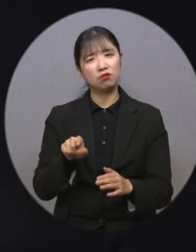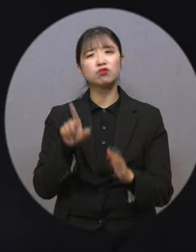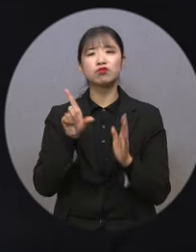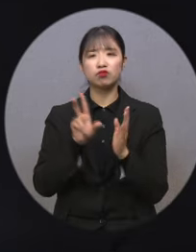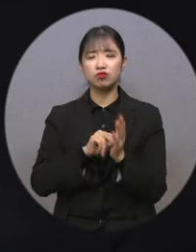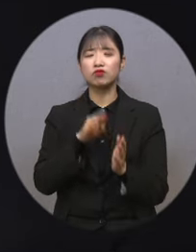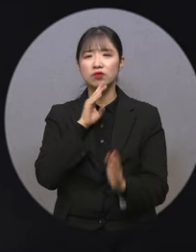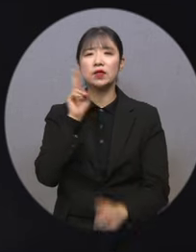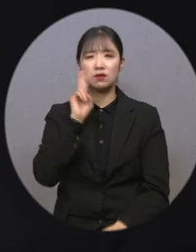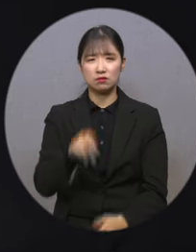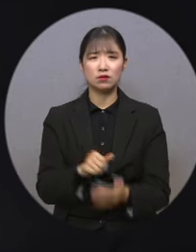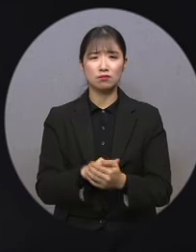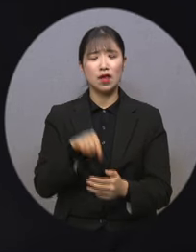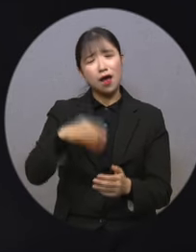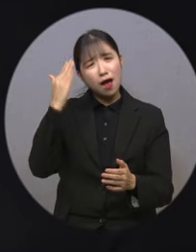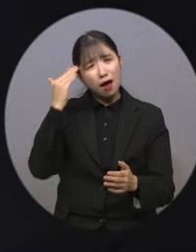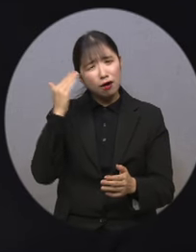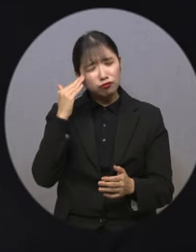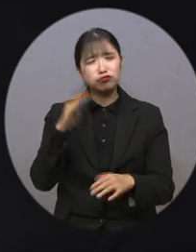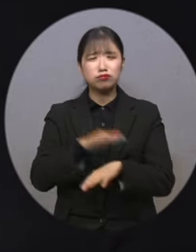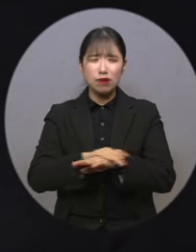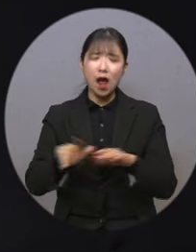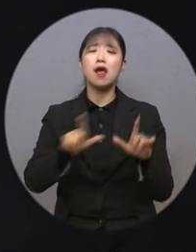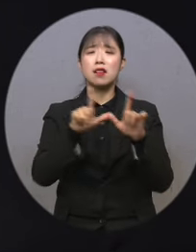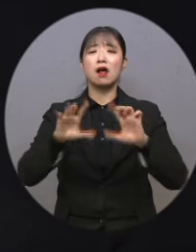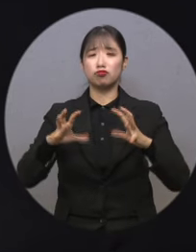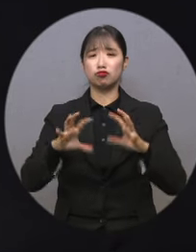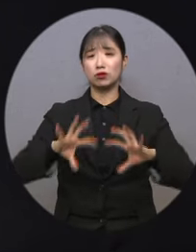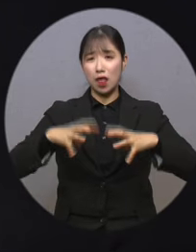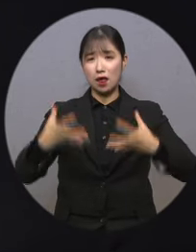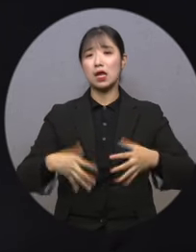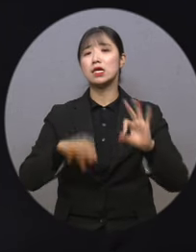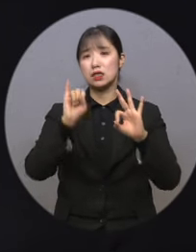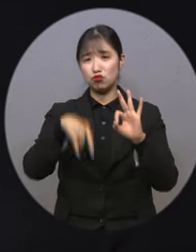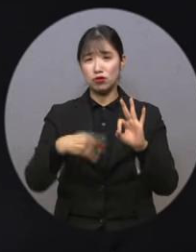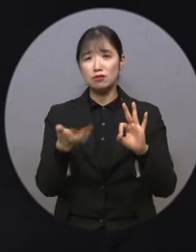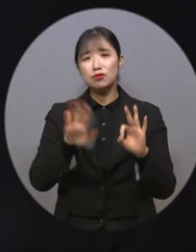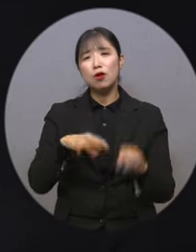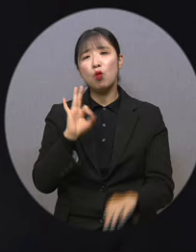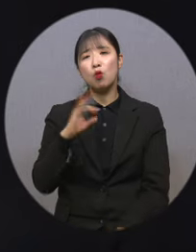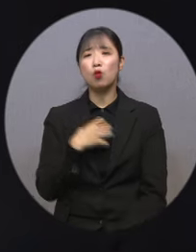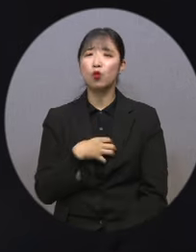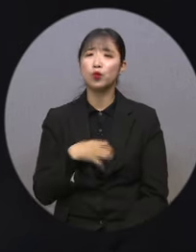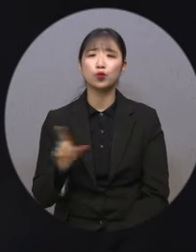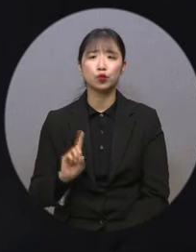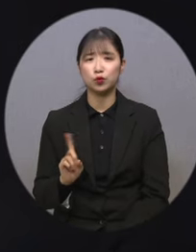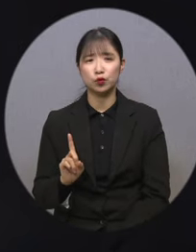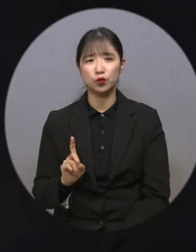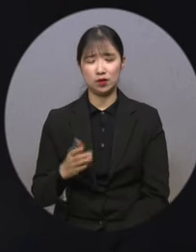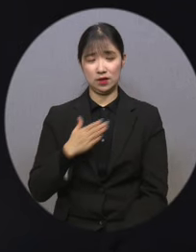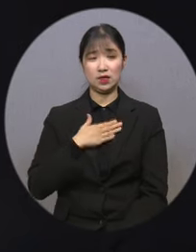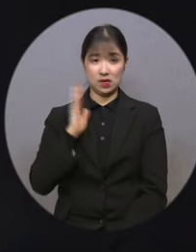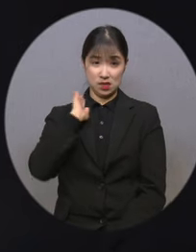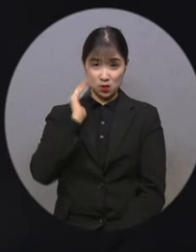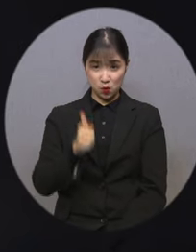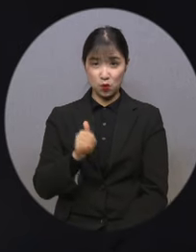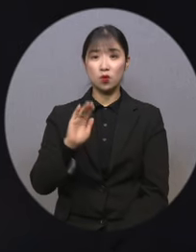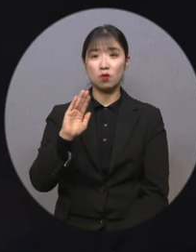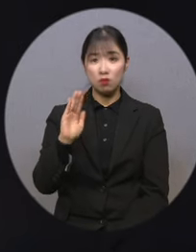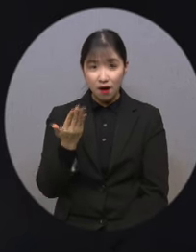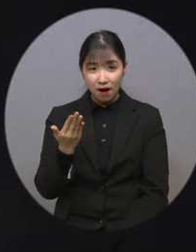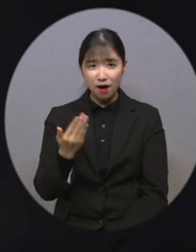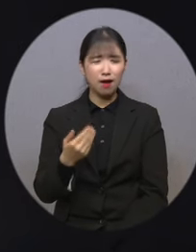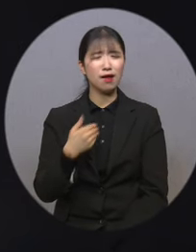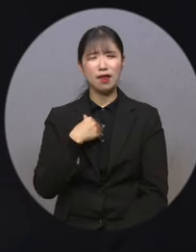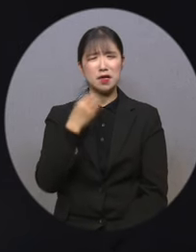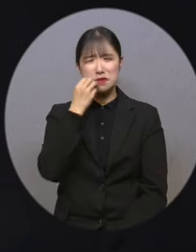우리는 잘 사는 국가예요, 세계 10위. 근데 왜 우리가 돈 걱정을 해야 됩니까? 내가 대통령이 되면은 우리가